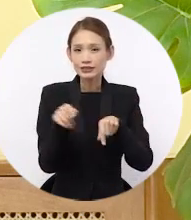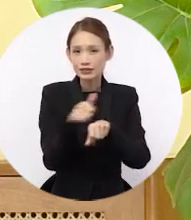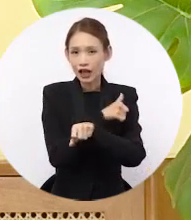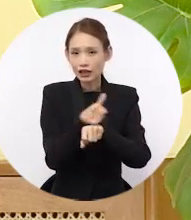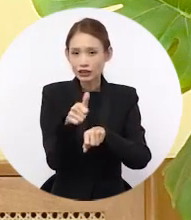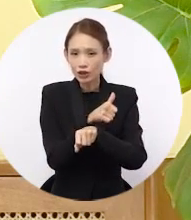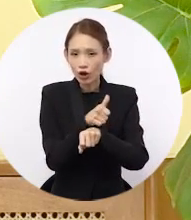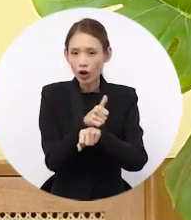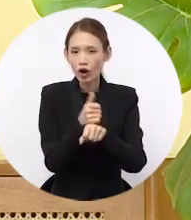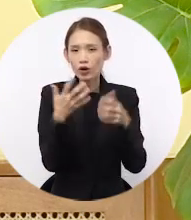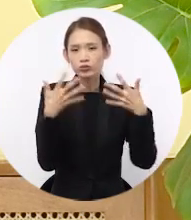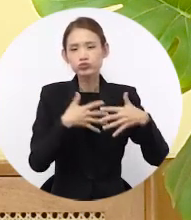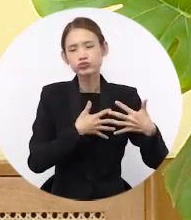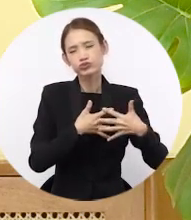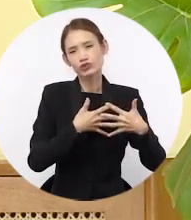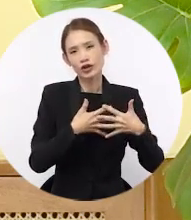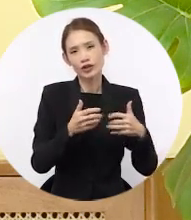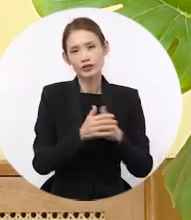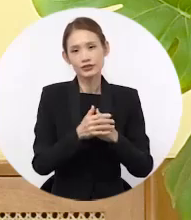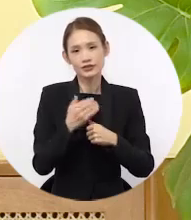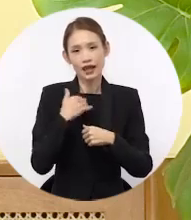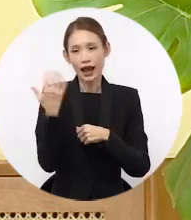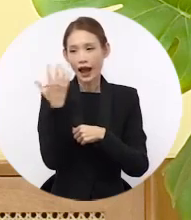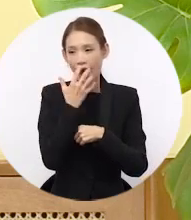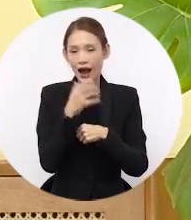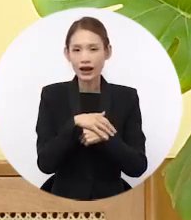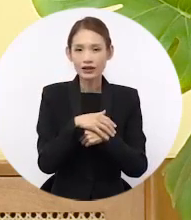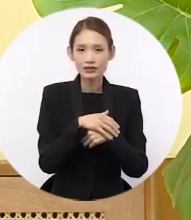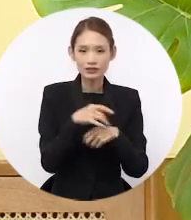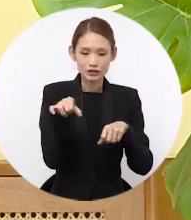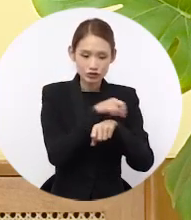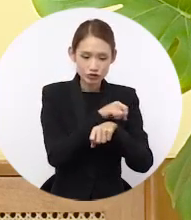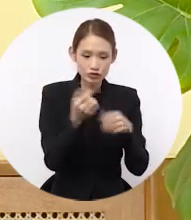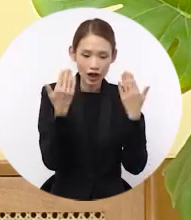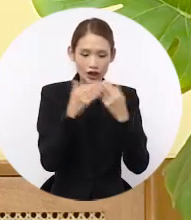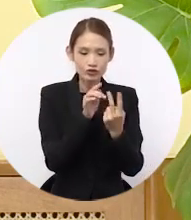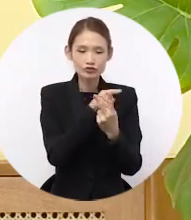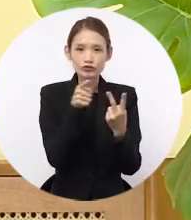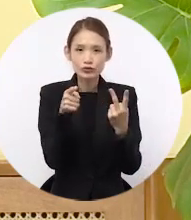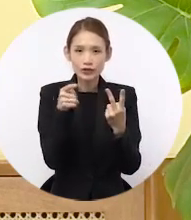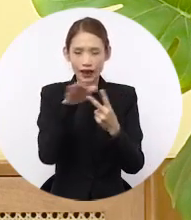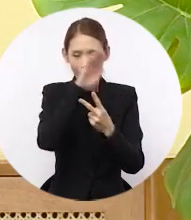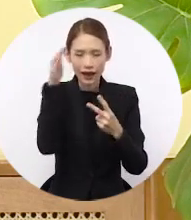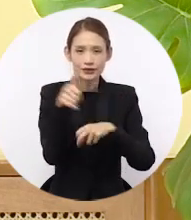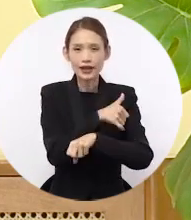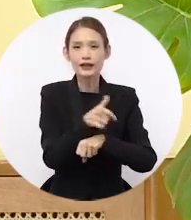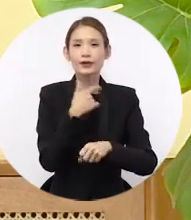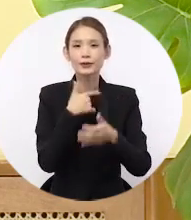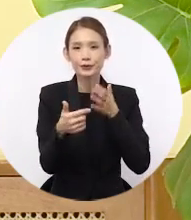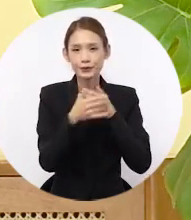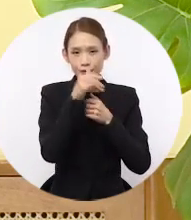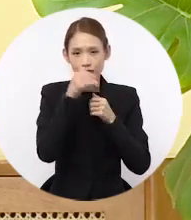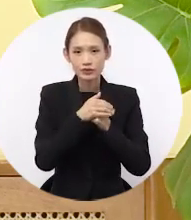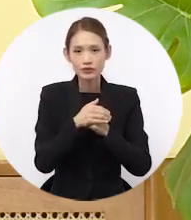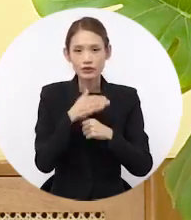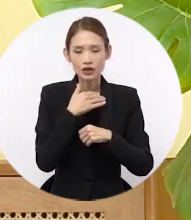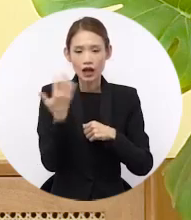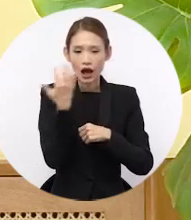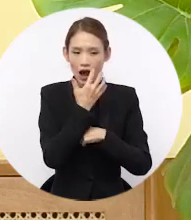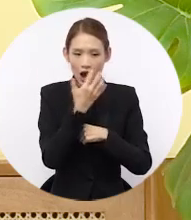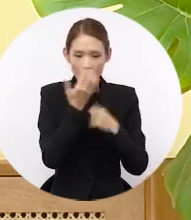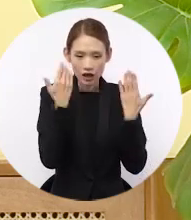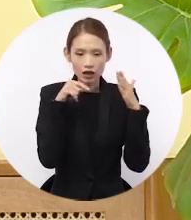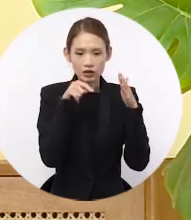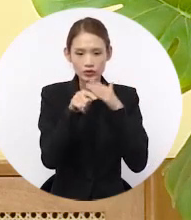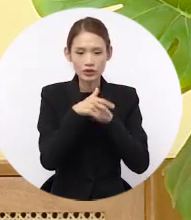같이 다니기가 불가능하다고 생각합니다. 왜냐면요, 제가 또 일반학교, 특수학교 둘 다 다녀본 사람으로서 제가 일반학교에서 시각장애인이